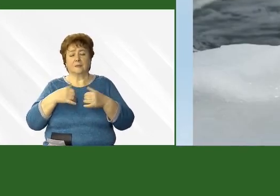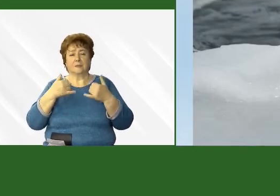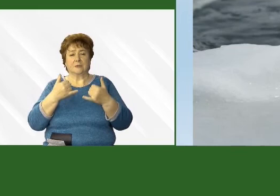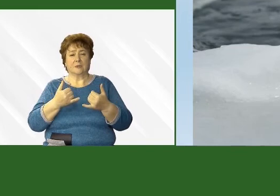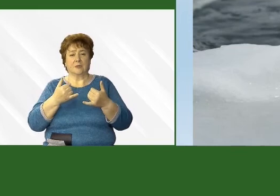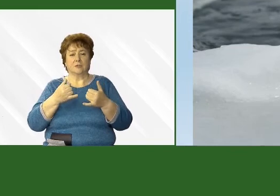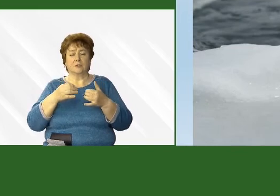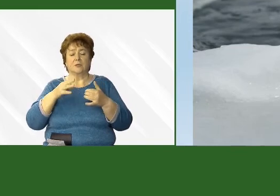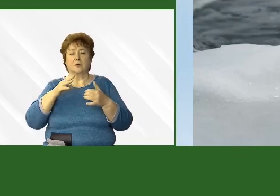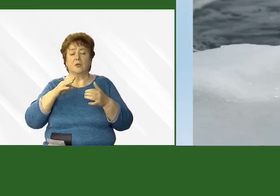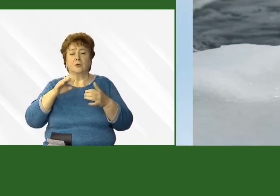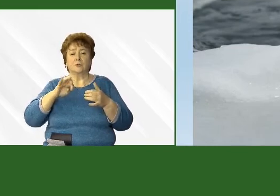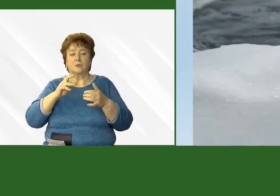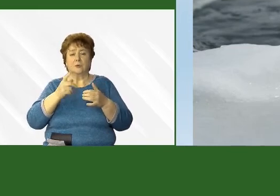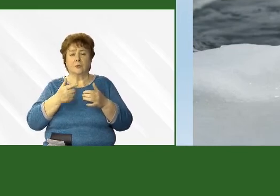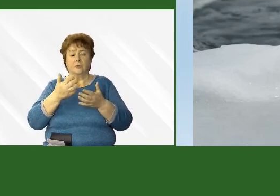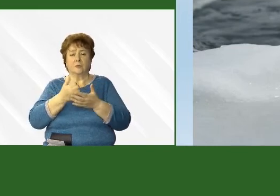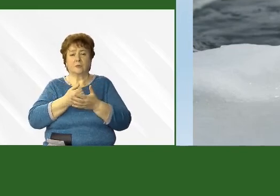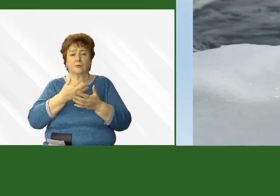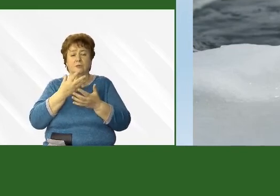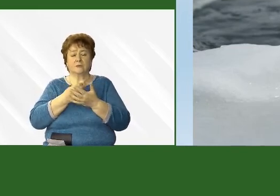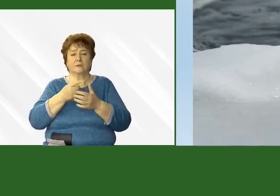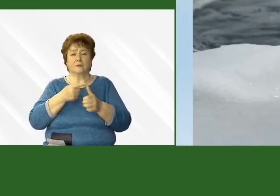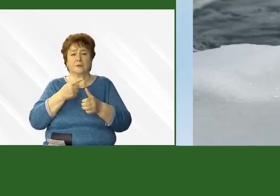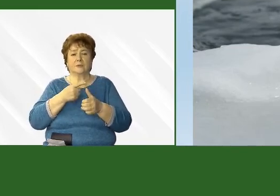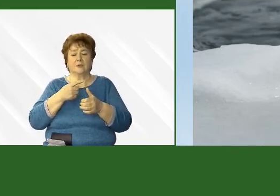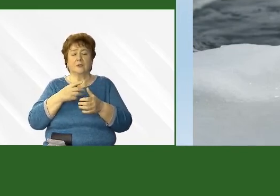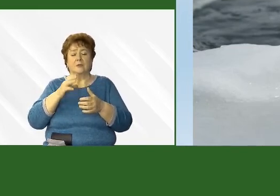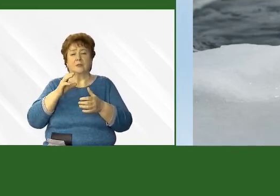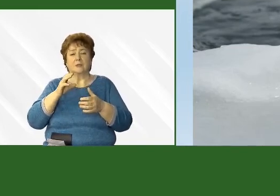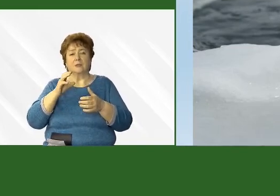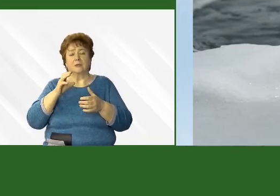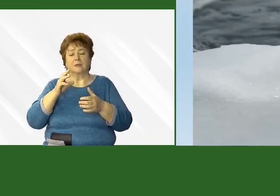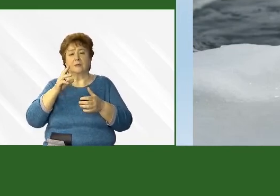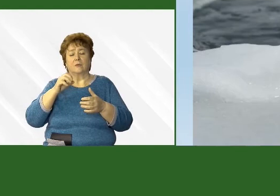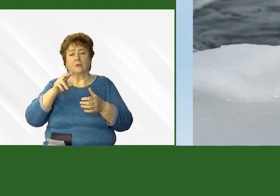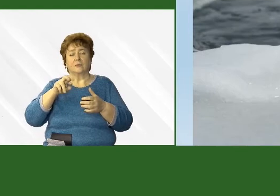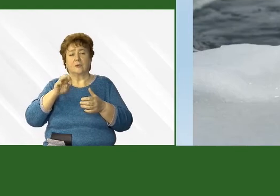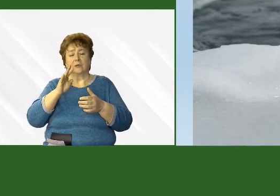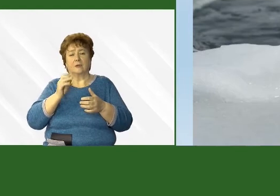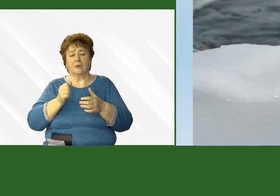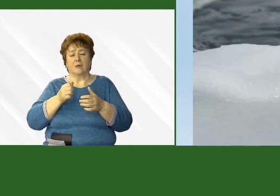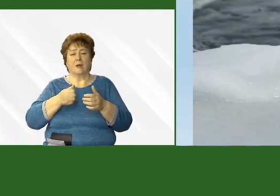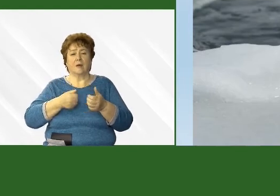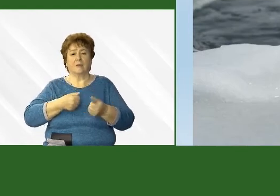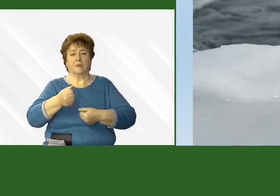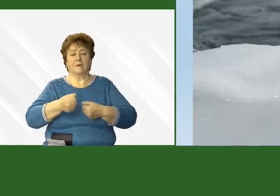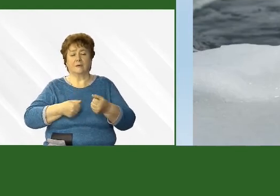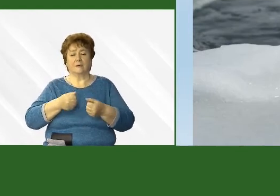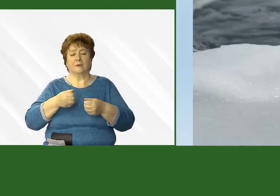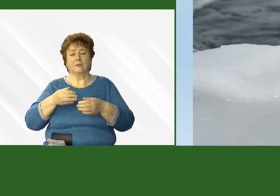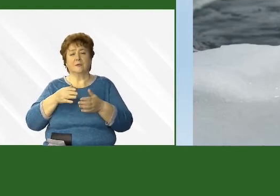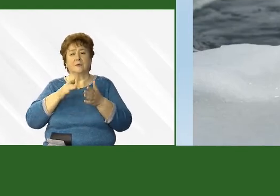настоящих тюленей. Этот вид получил свое название в честь сэра Джеймса Уэделла, командующего